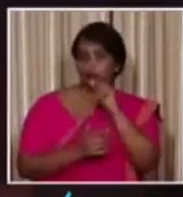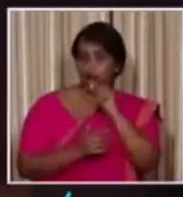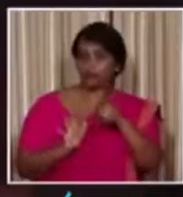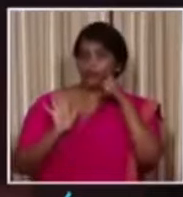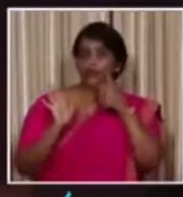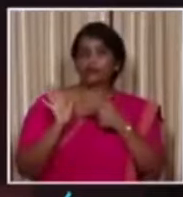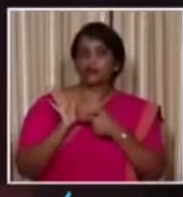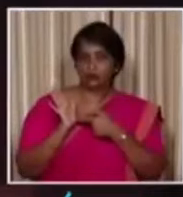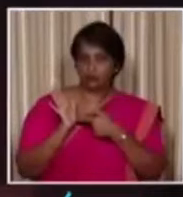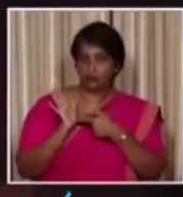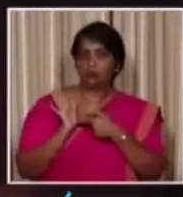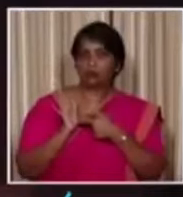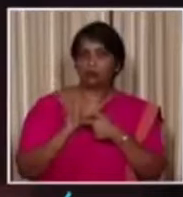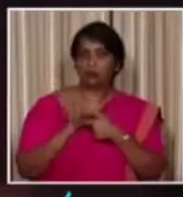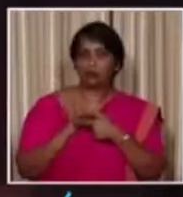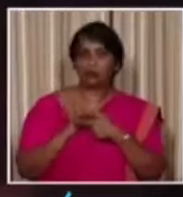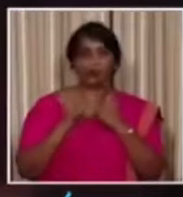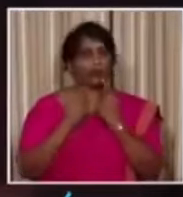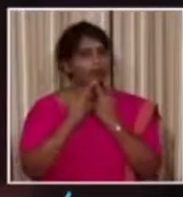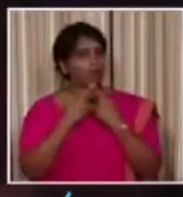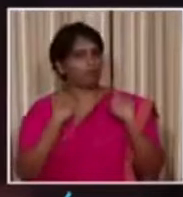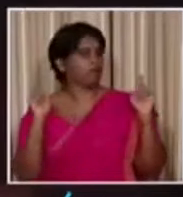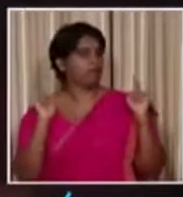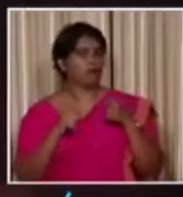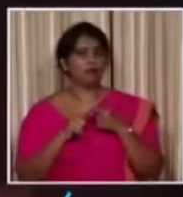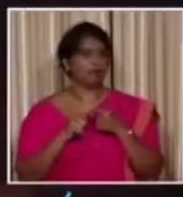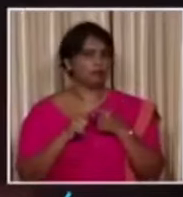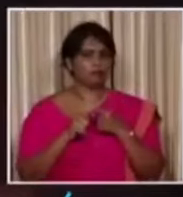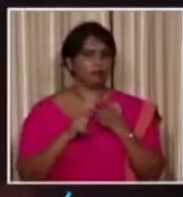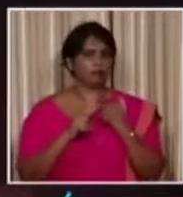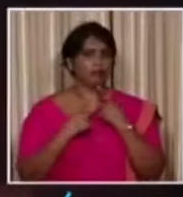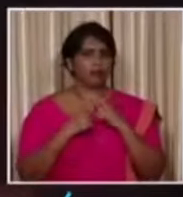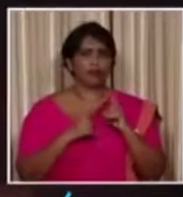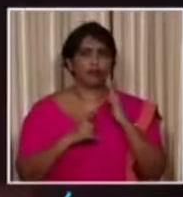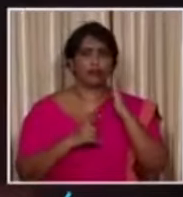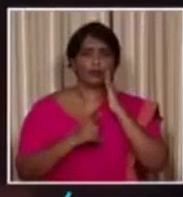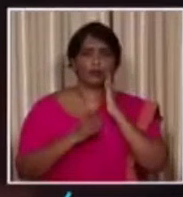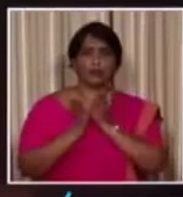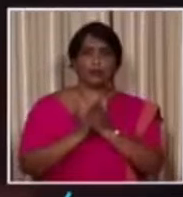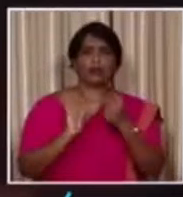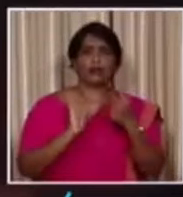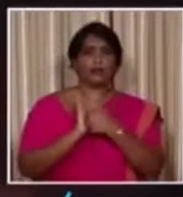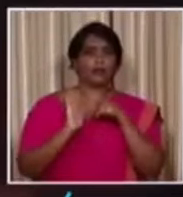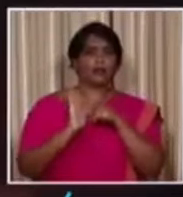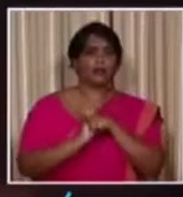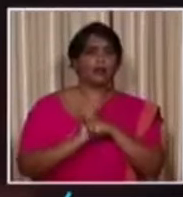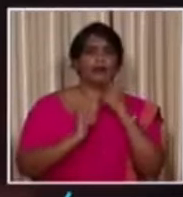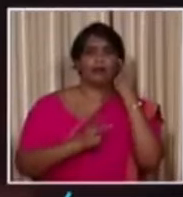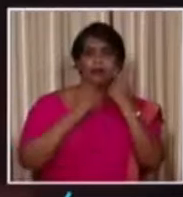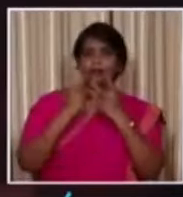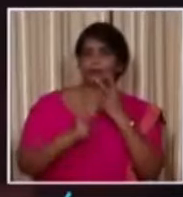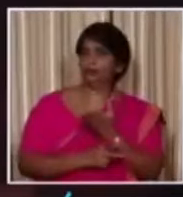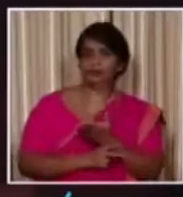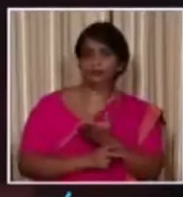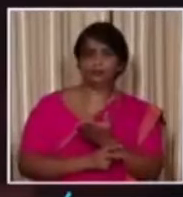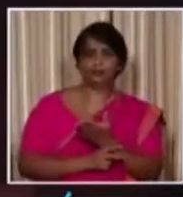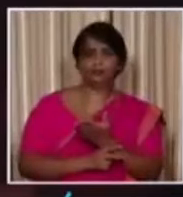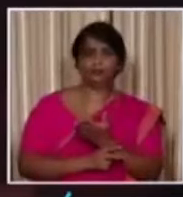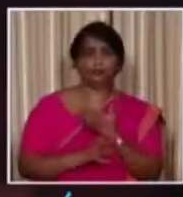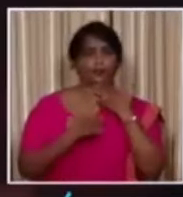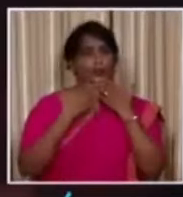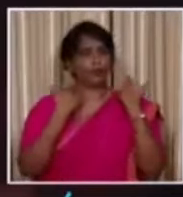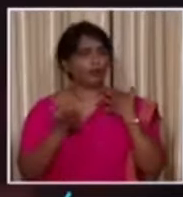තියෙනවා. හොඳ අමුතු විදිහකට දැන් මේ මේ බටහිර ජටියයි නැගෙනහිර ජටියයි නිරීක්ෂණය කරලා තියෙන්නේ.